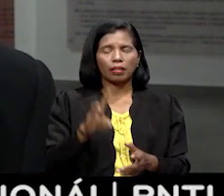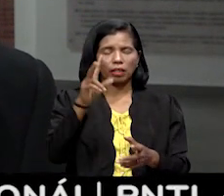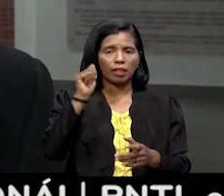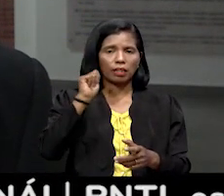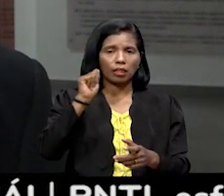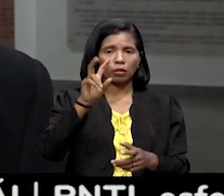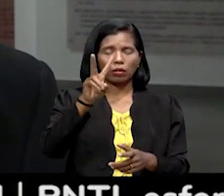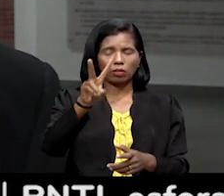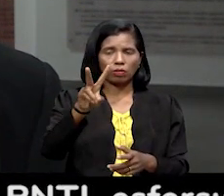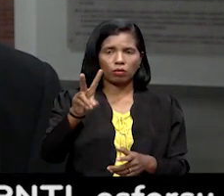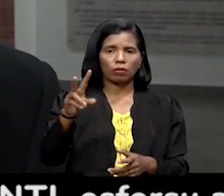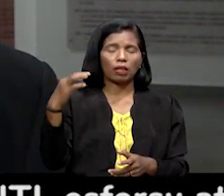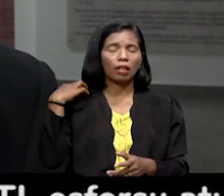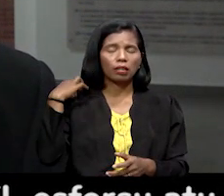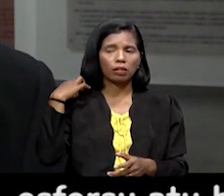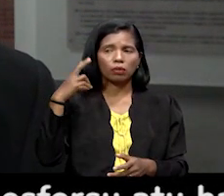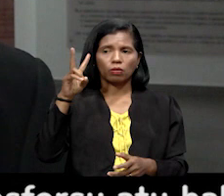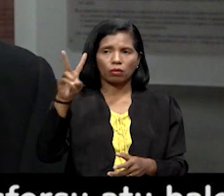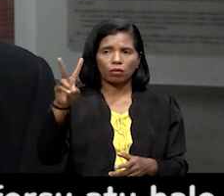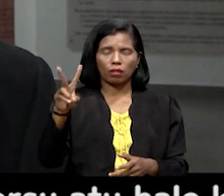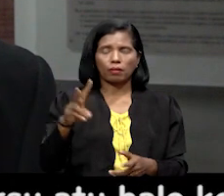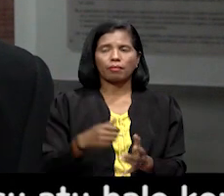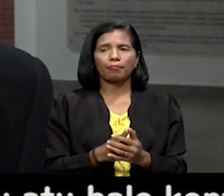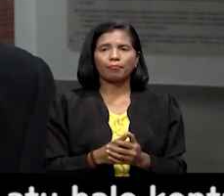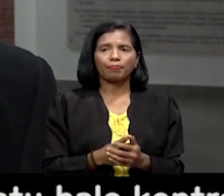KANDIDATO RUANESA SIRAPRESENTAN NASIH NISPONIBILIDADE